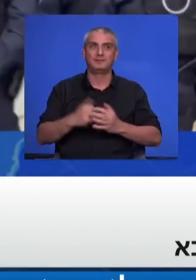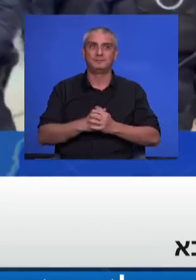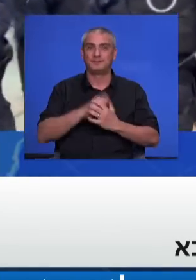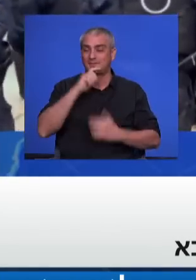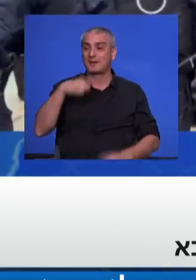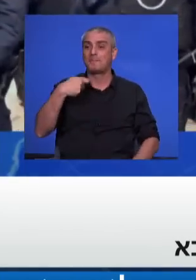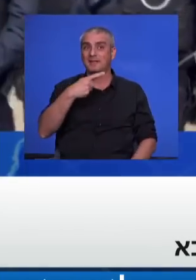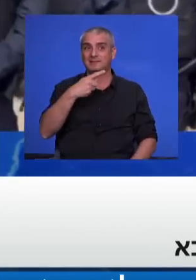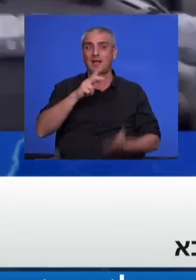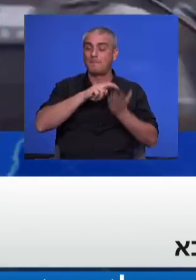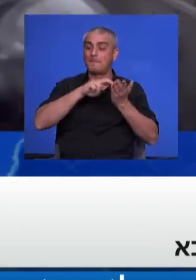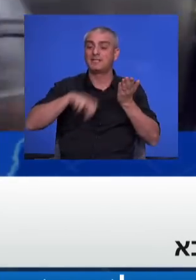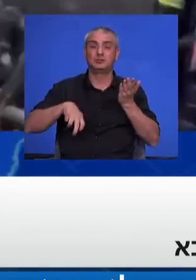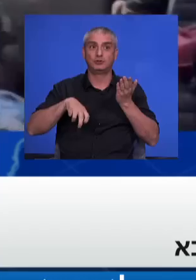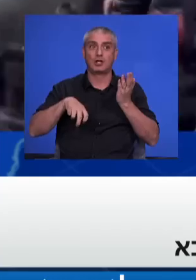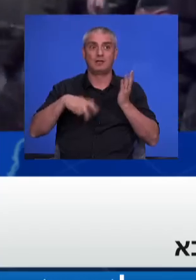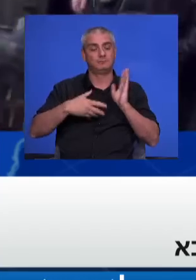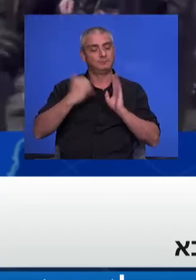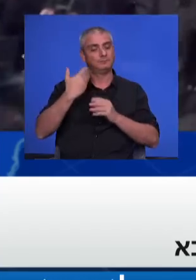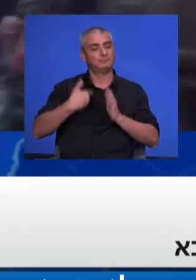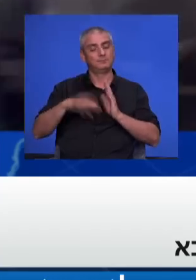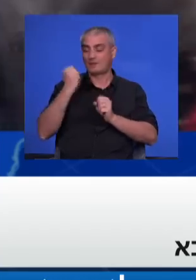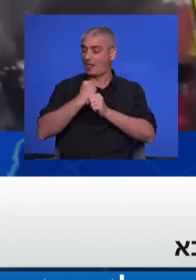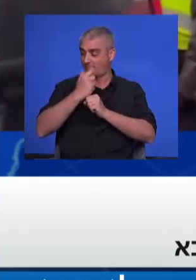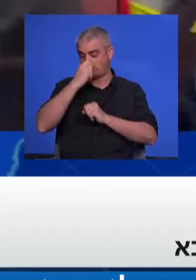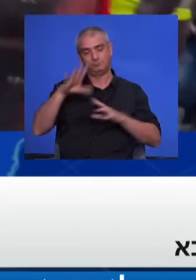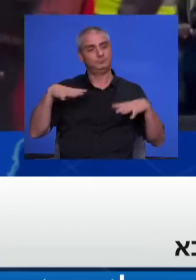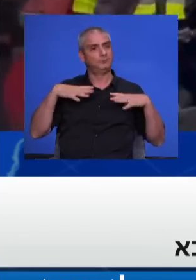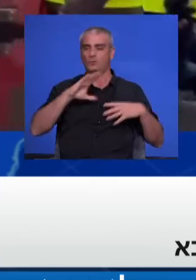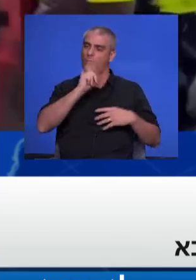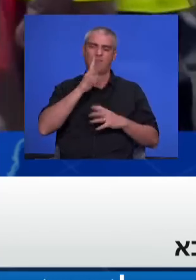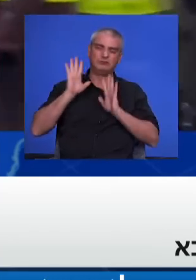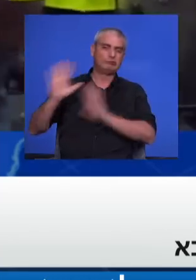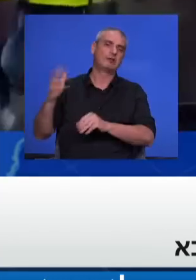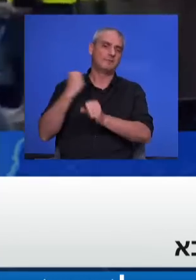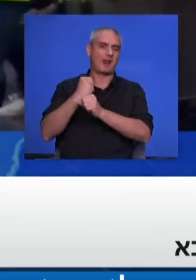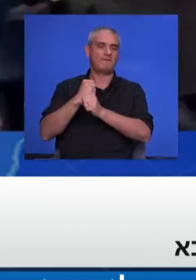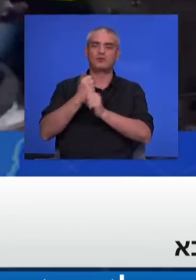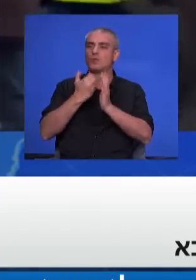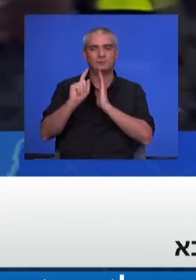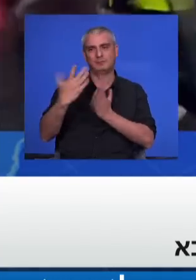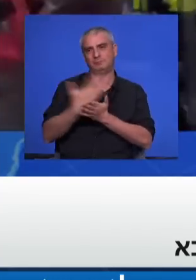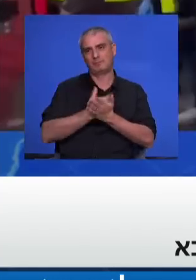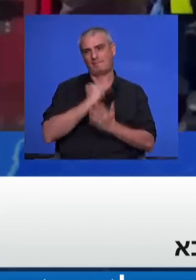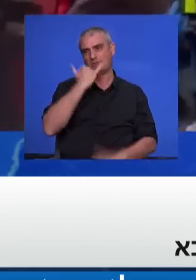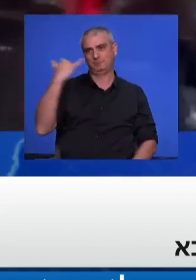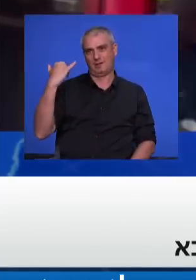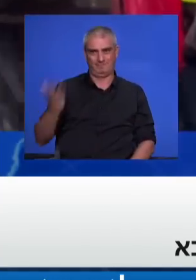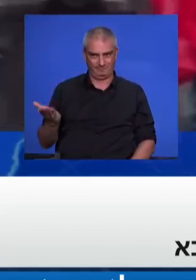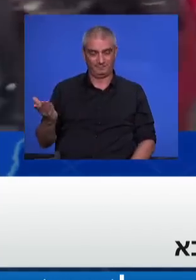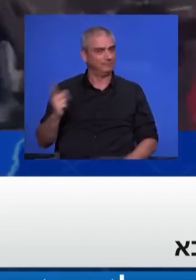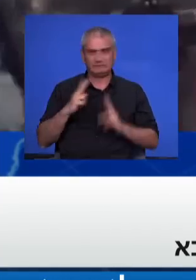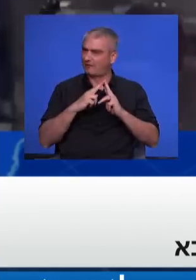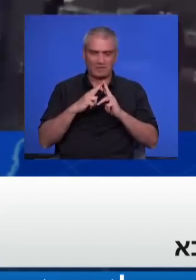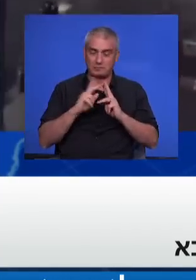הפנסיה, הפרישה, לצאת ממעגל העבודה, כולם שונאים את העבודה, למעט אלה שמרוויחים הרבה, ושוב, בצרפת לא